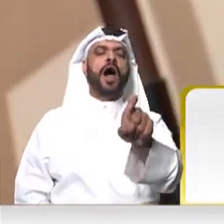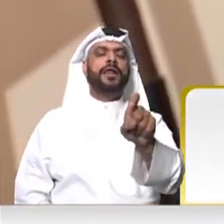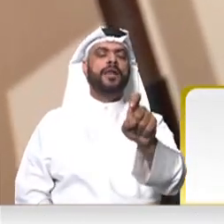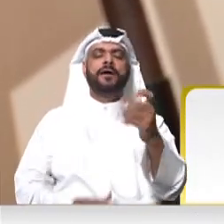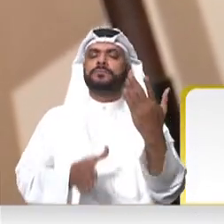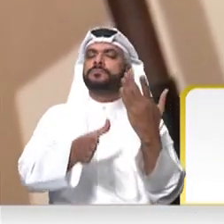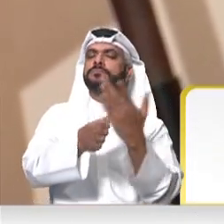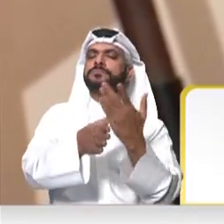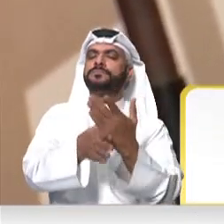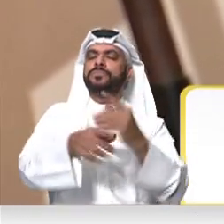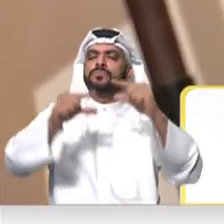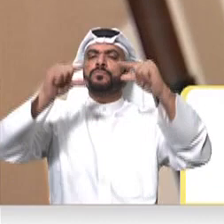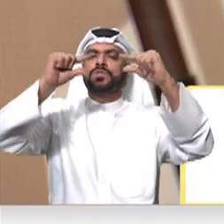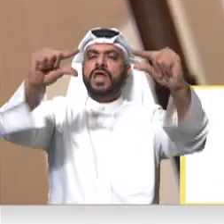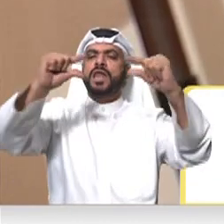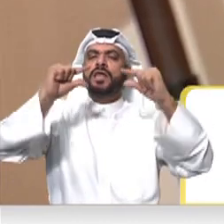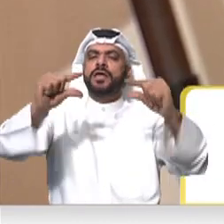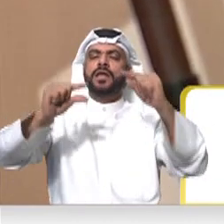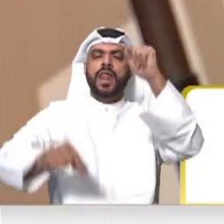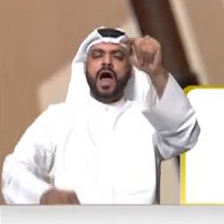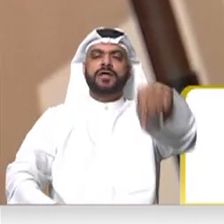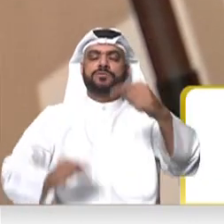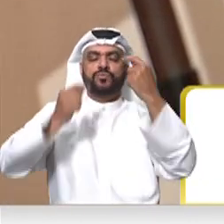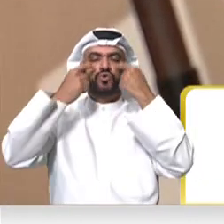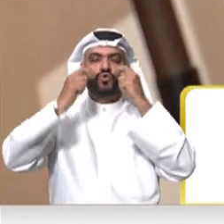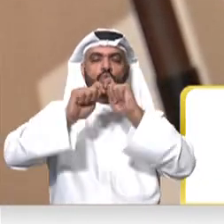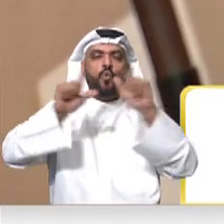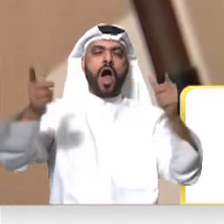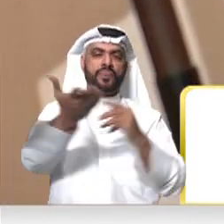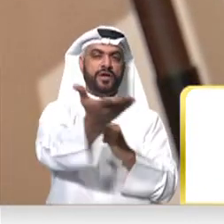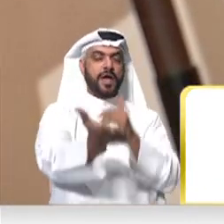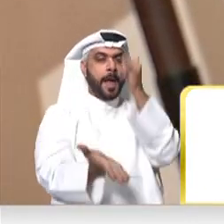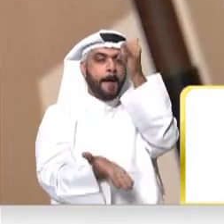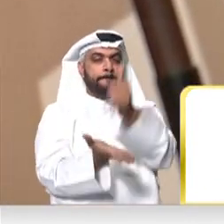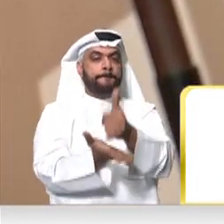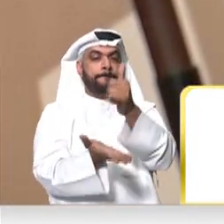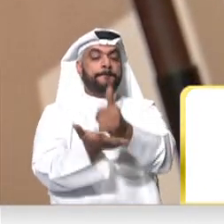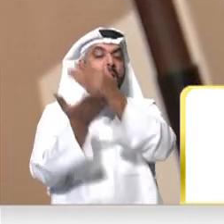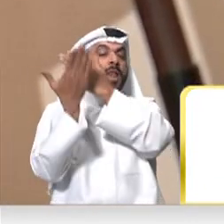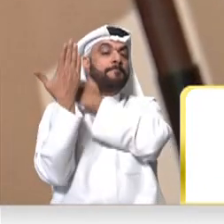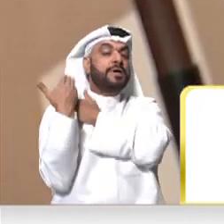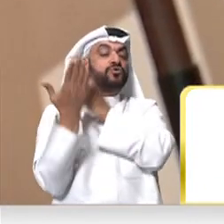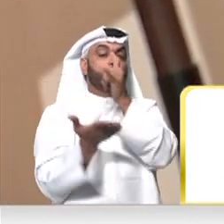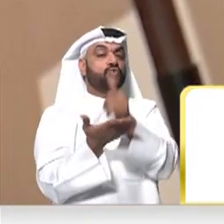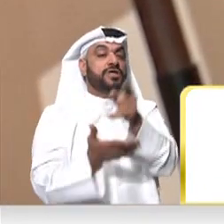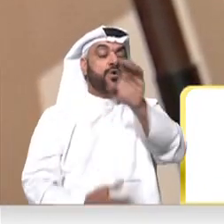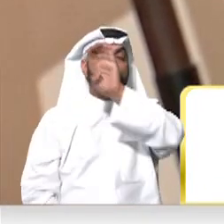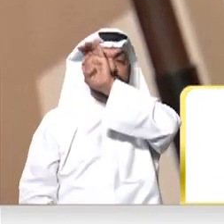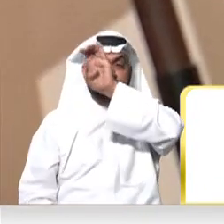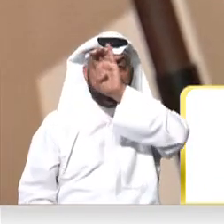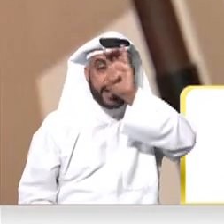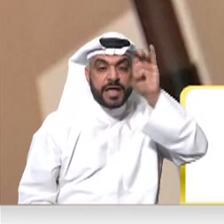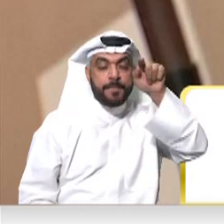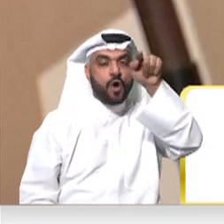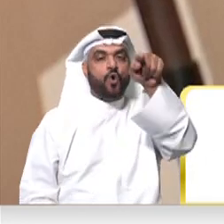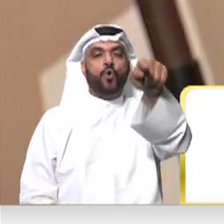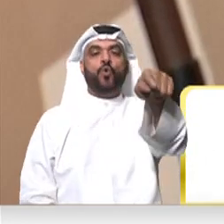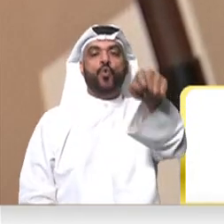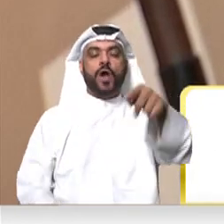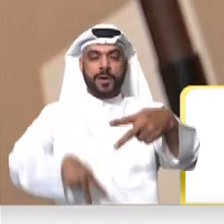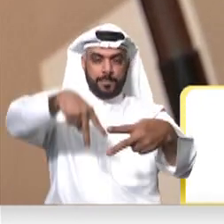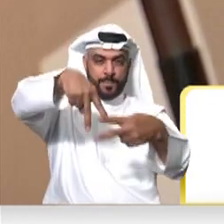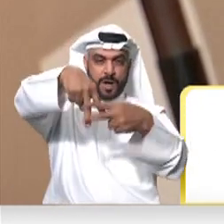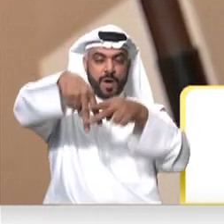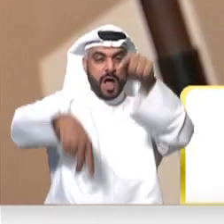كانت الحقائق تستحق ذلك، ونعني هنا المسؤولية الجنائية. وما أود قوله هو أنه ينبغي